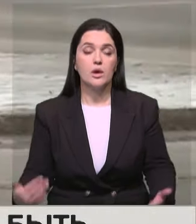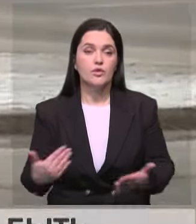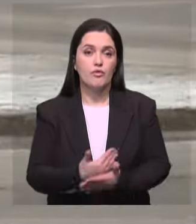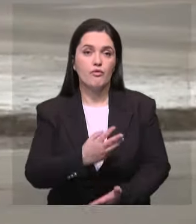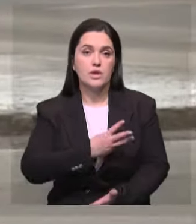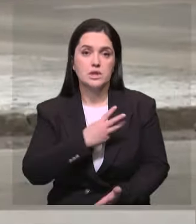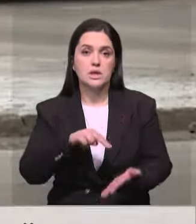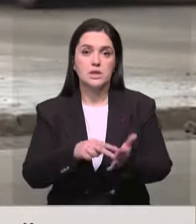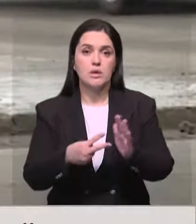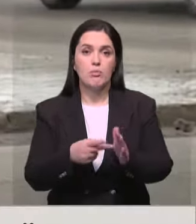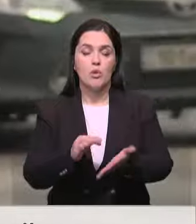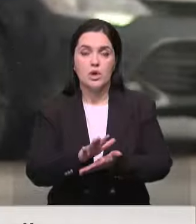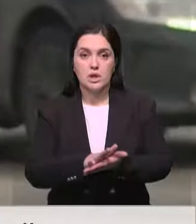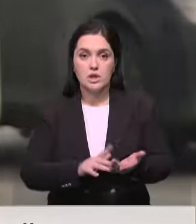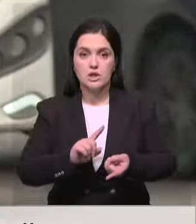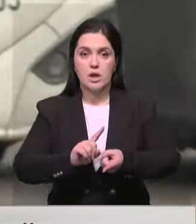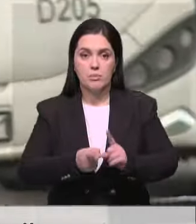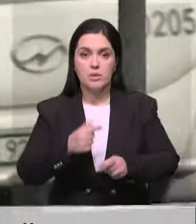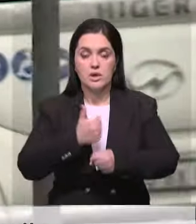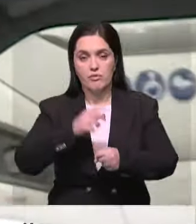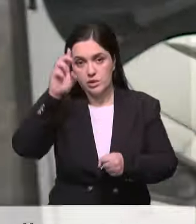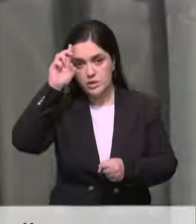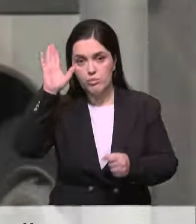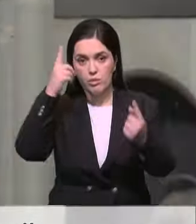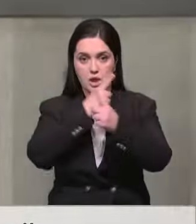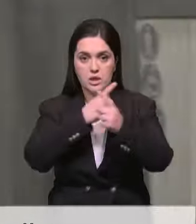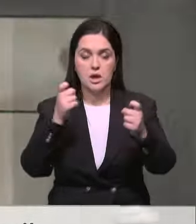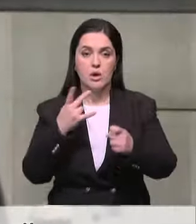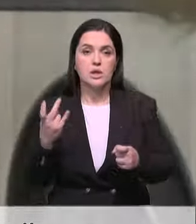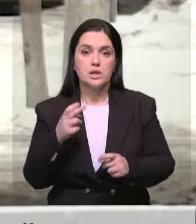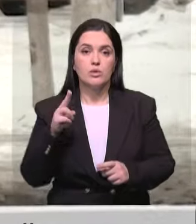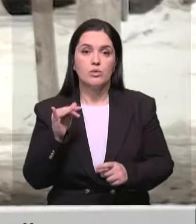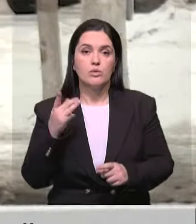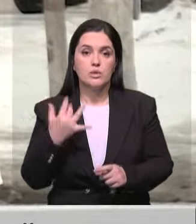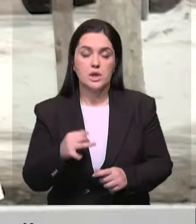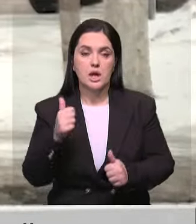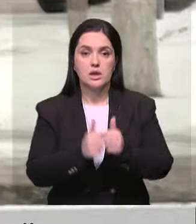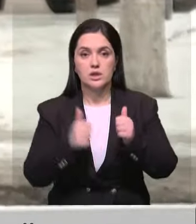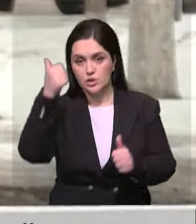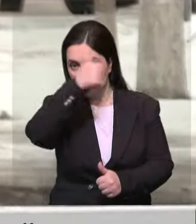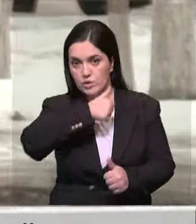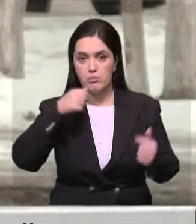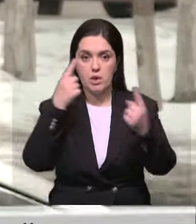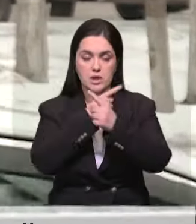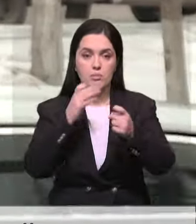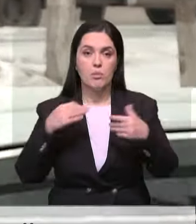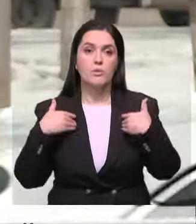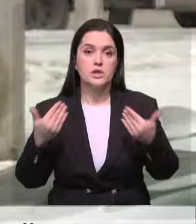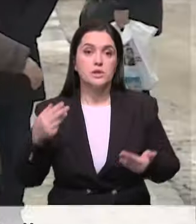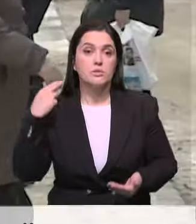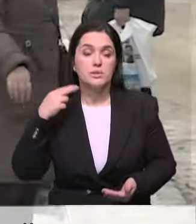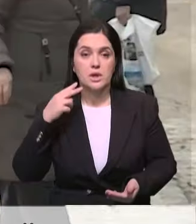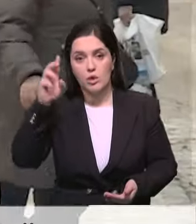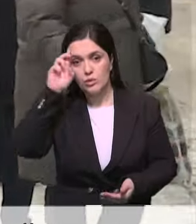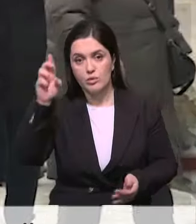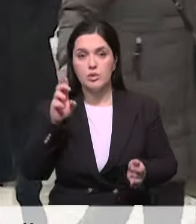Новые инициативы по дальнейшей модернизации страны глава государства намерен озвучить на очередном национальном курултае. В ежегодном послании по